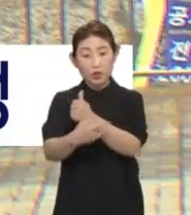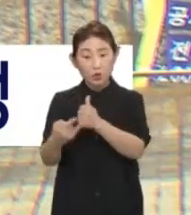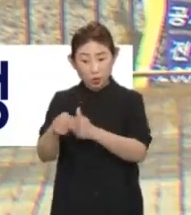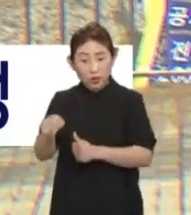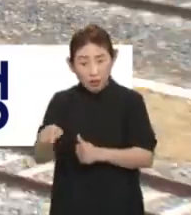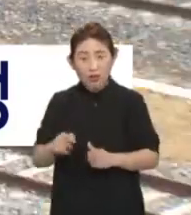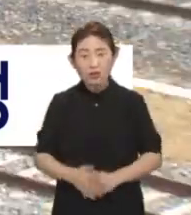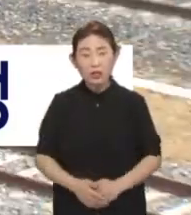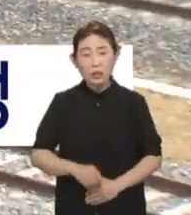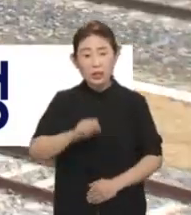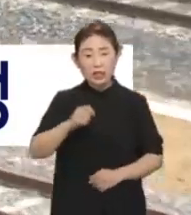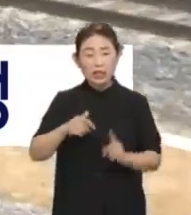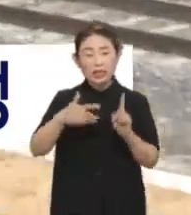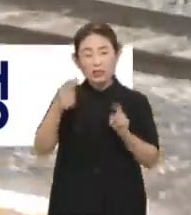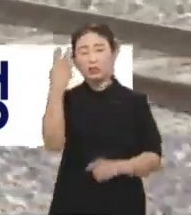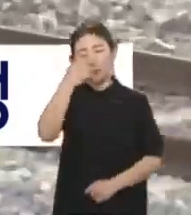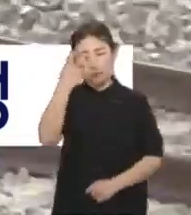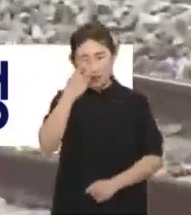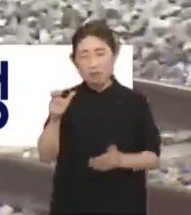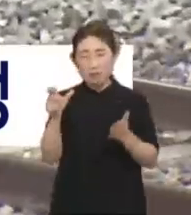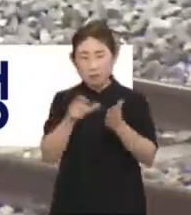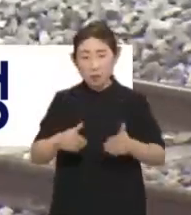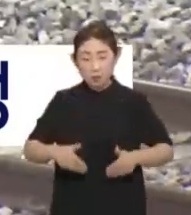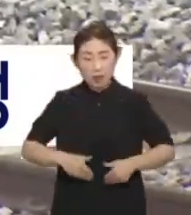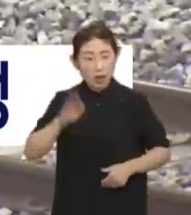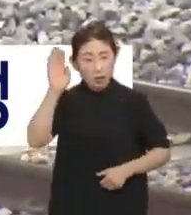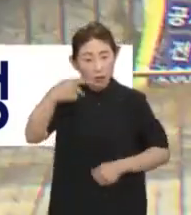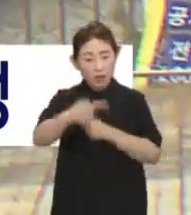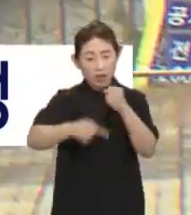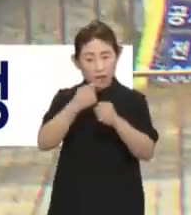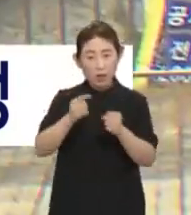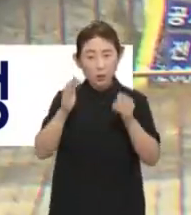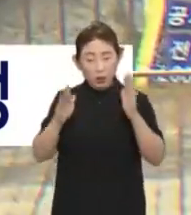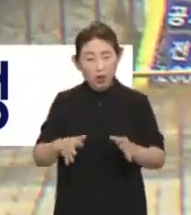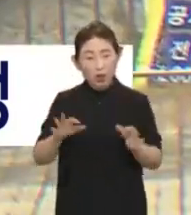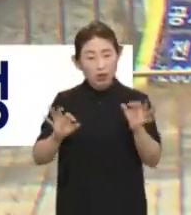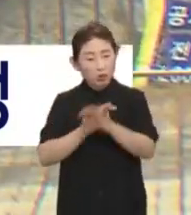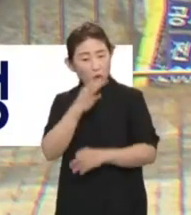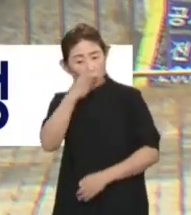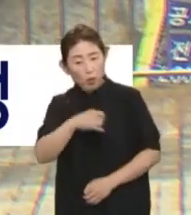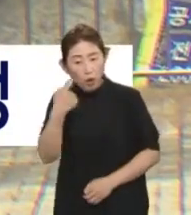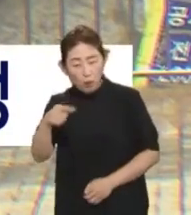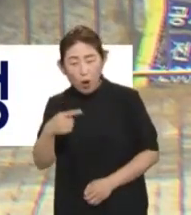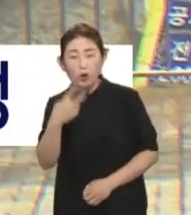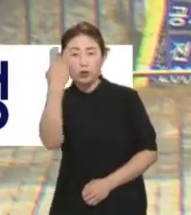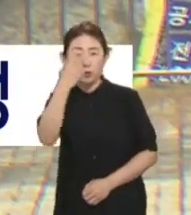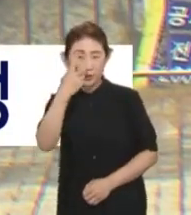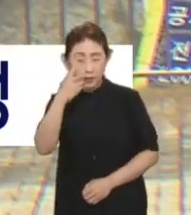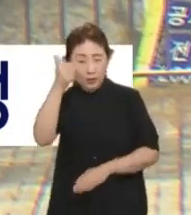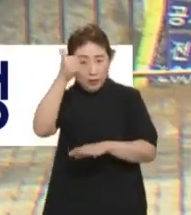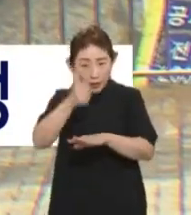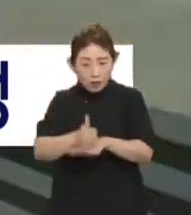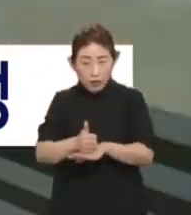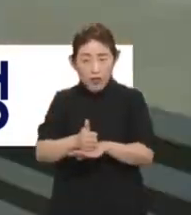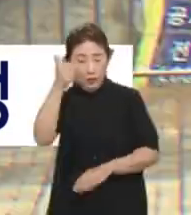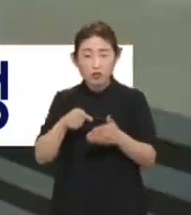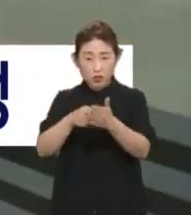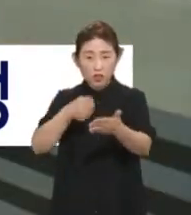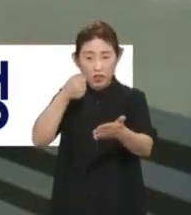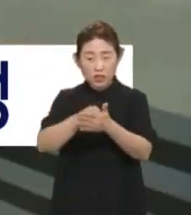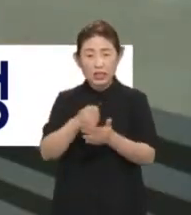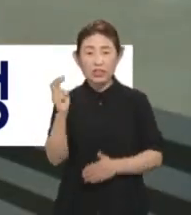재정사업평가위원회에서 예타 대상으로 선정됐고 앞으로 1년여간 경제성을 평가해 사업 추진이 결정될 경우